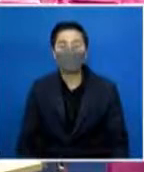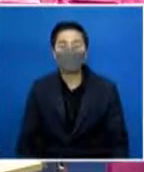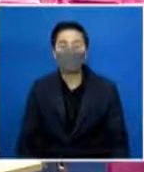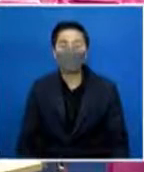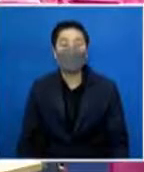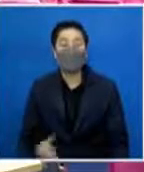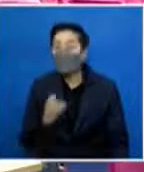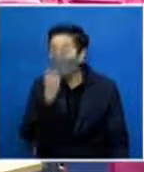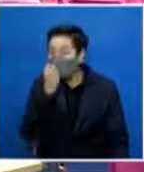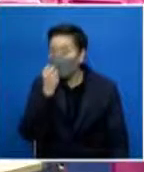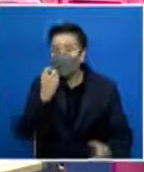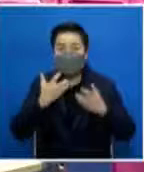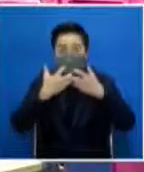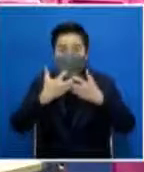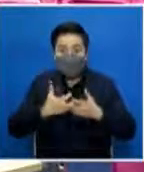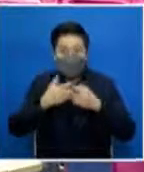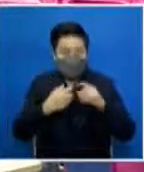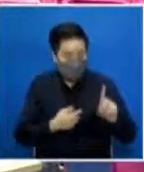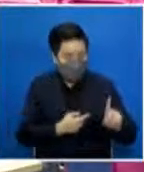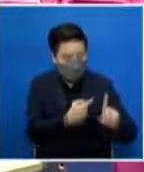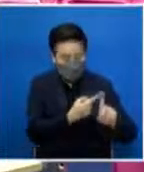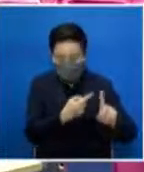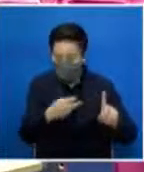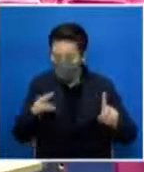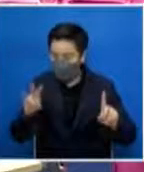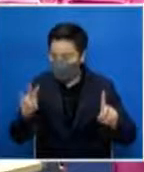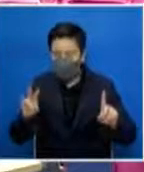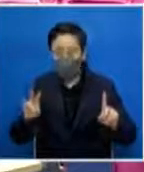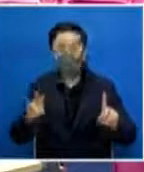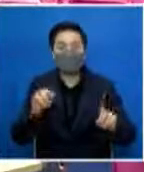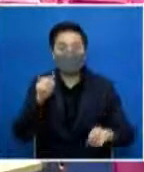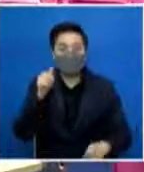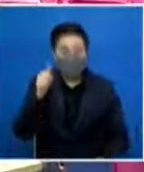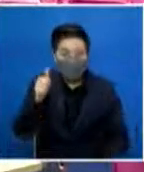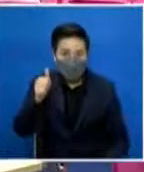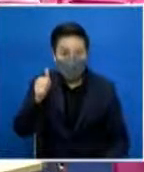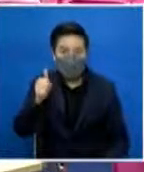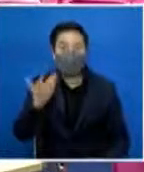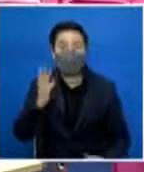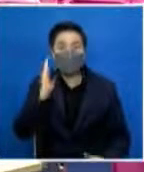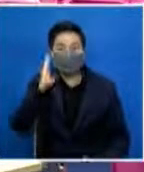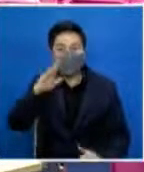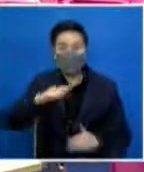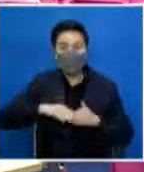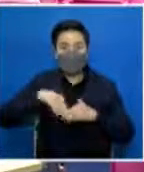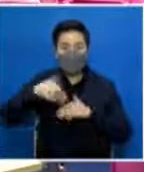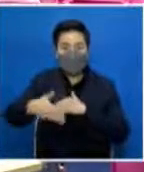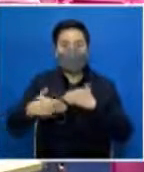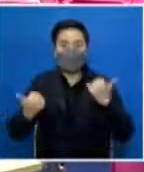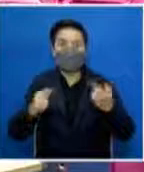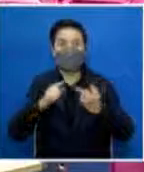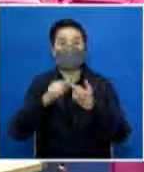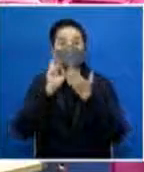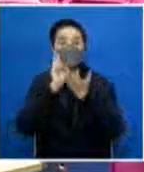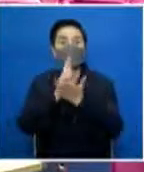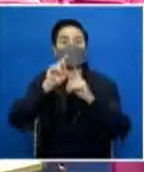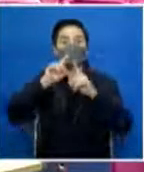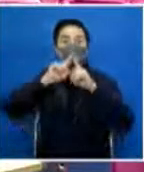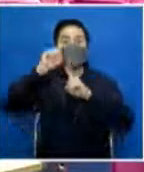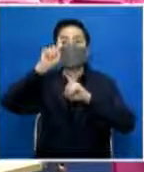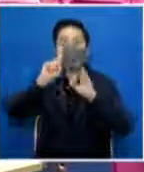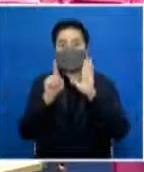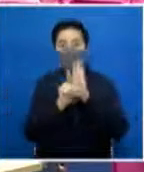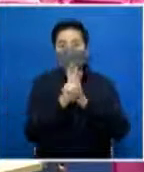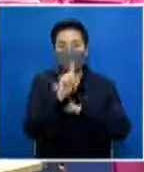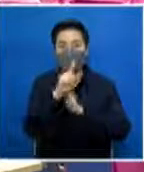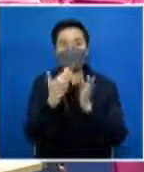0990120 จากการทดสอบเครื่องทั้ง7หลักนะคะสามารถใช้ในการออกรางวัลได้ต่อไปจะทำการออกรางวัลอันดับที่1ออก1ครั้งเป็